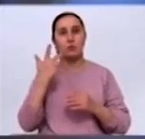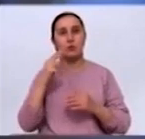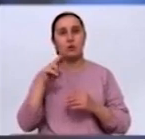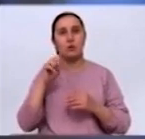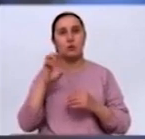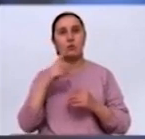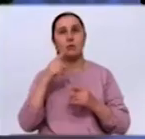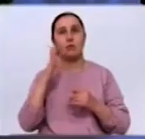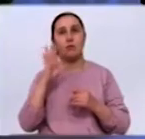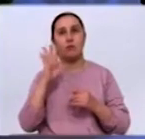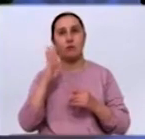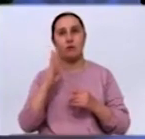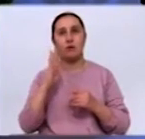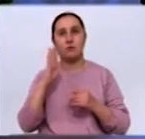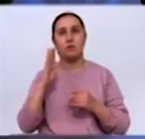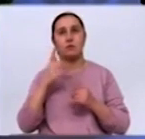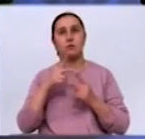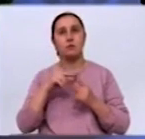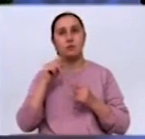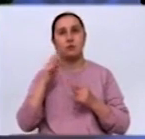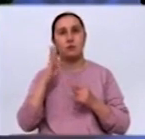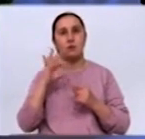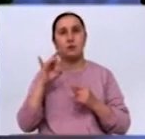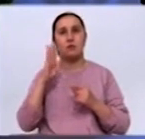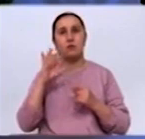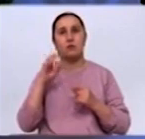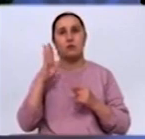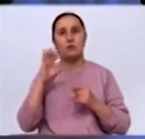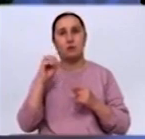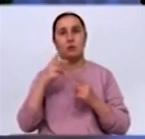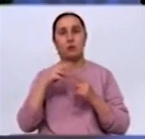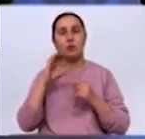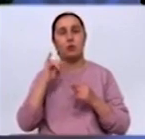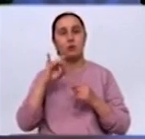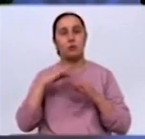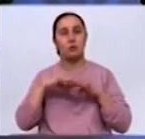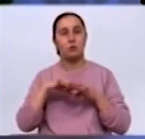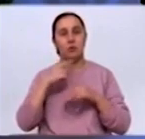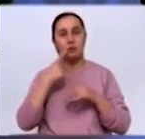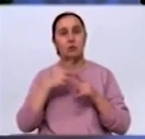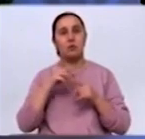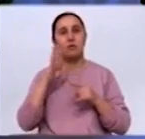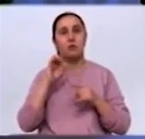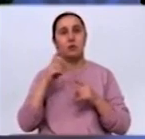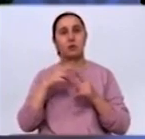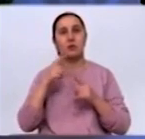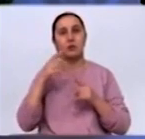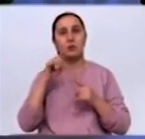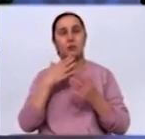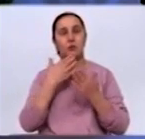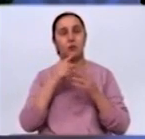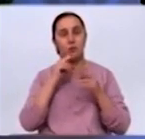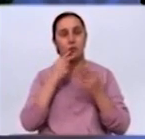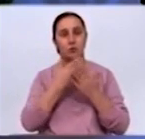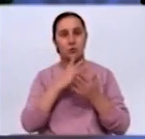bu nima? World Wide Web, ya'ni butun dunyo o'rgimchak to'ri degan ma'nolarni bildiradi. Web sahifalarga gipper murojaat